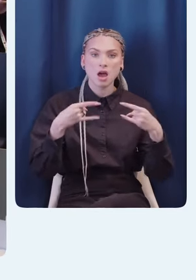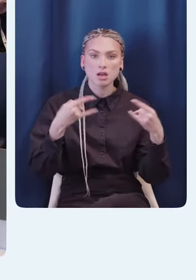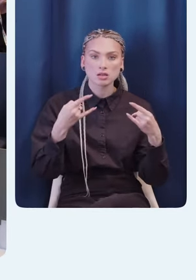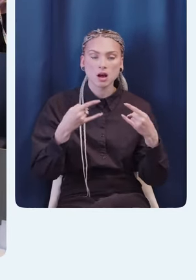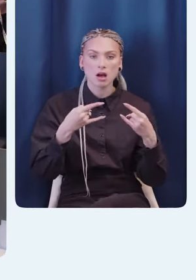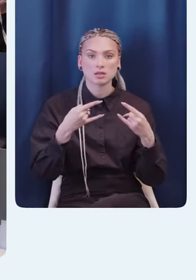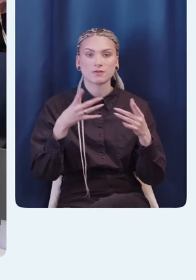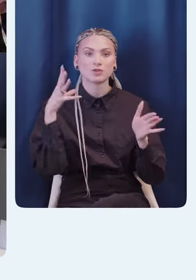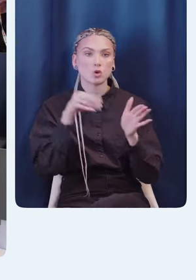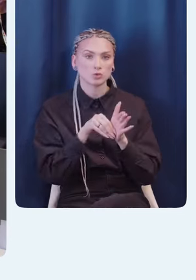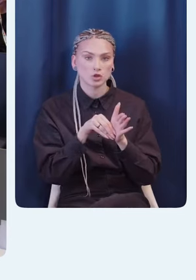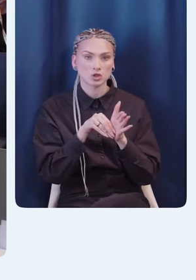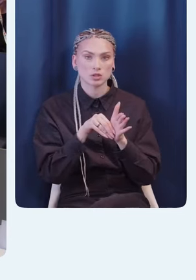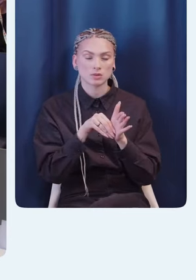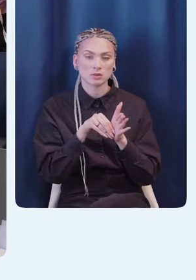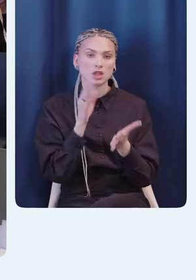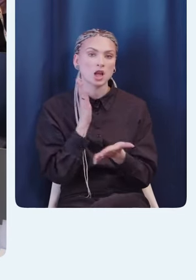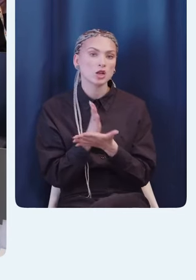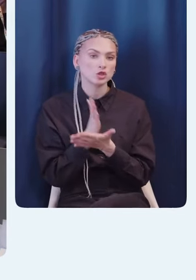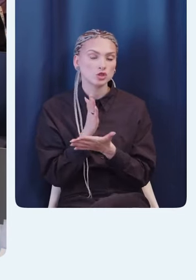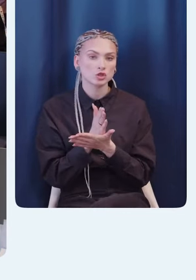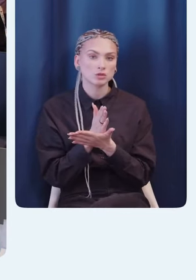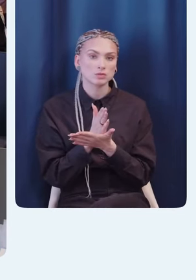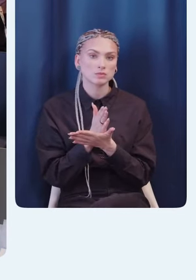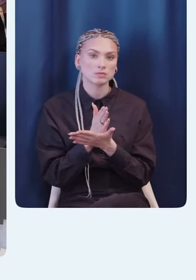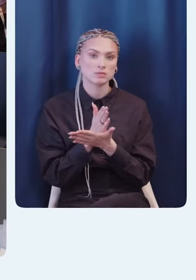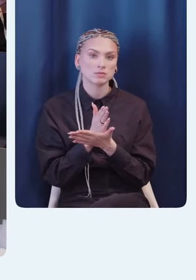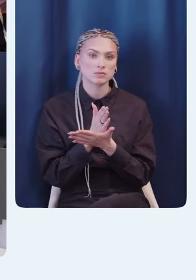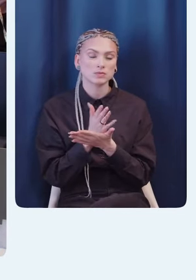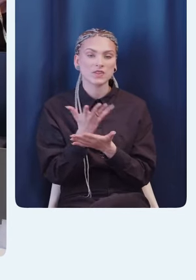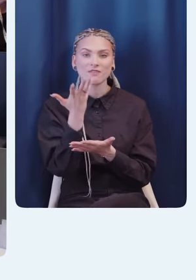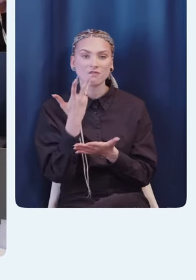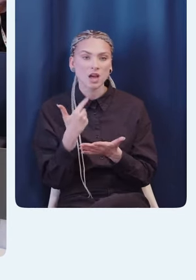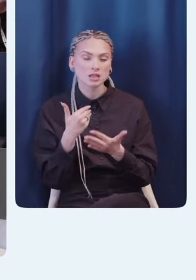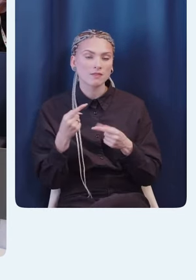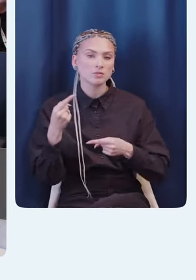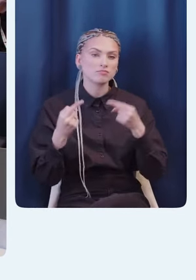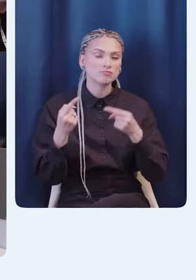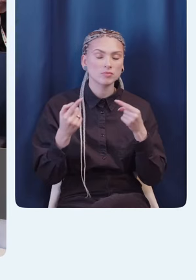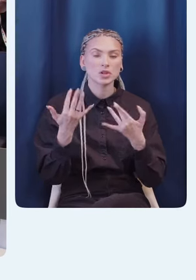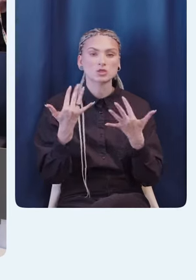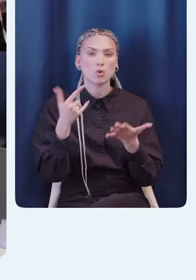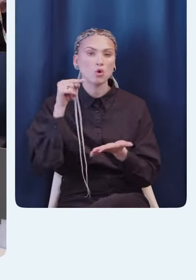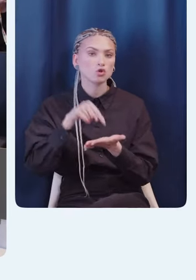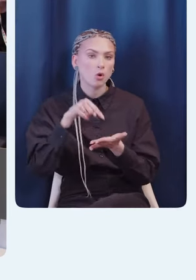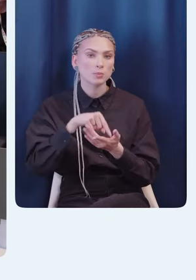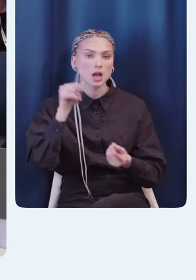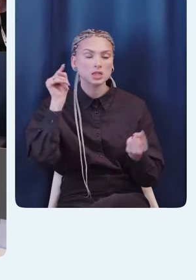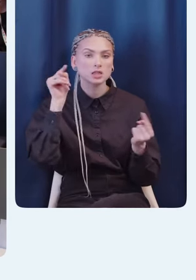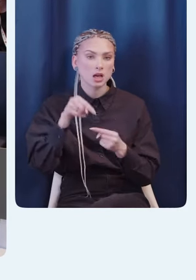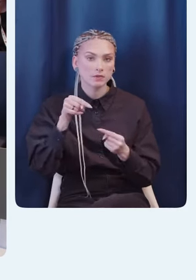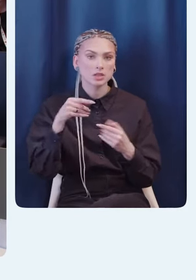числе на наличие меток текстовых, насколько кнопки